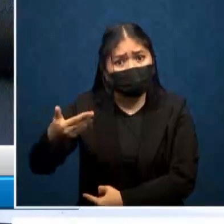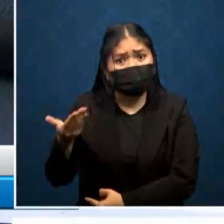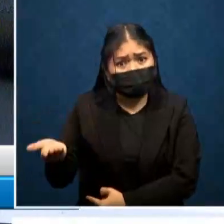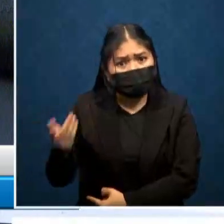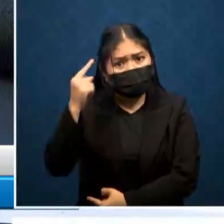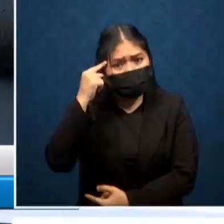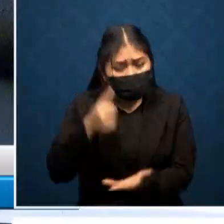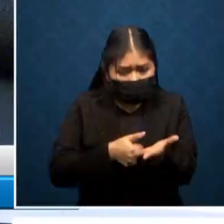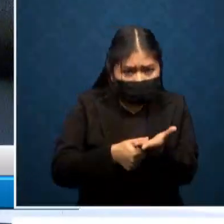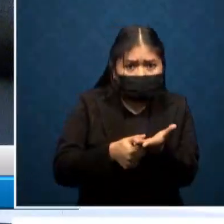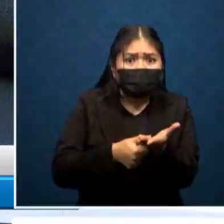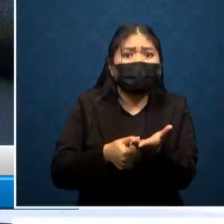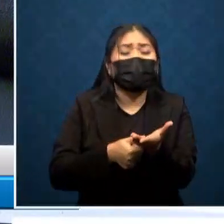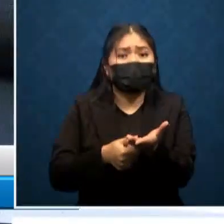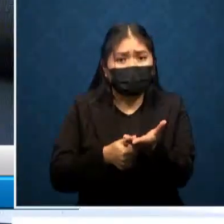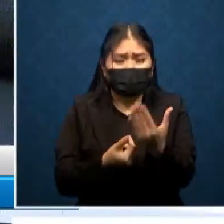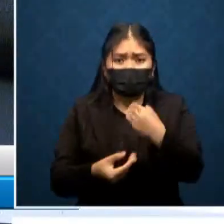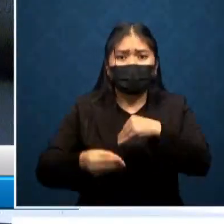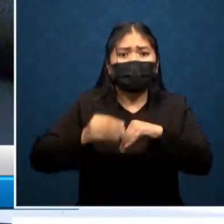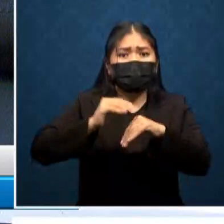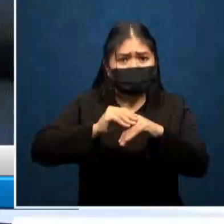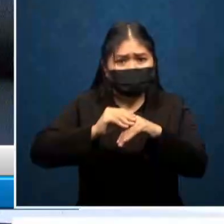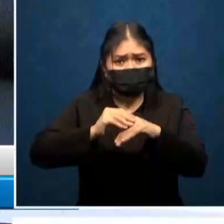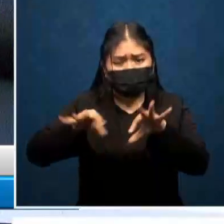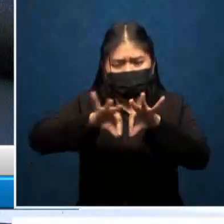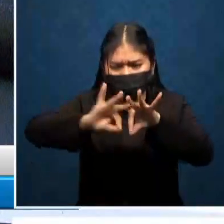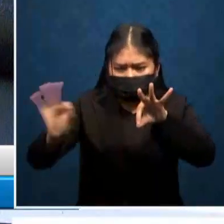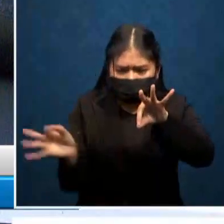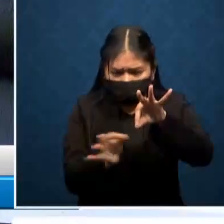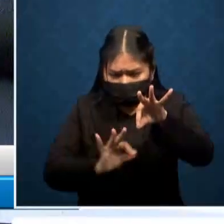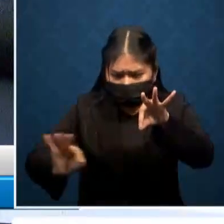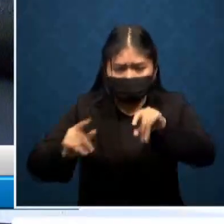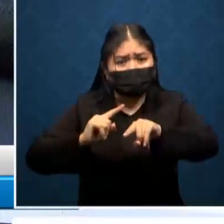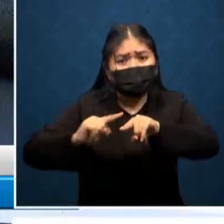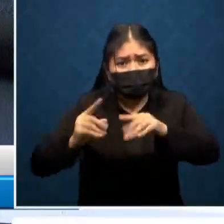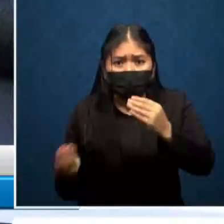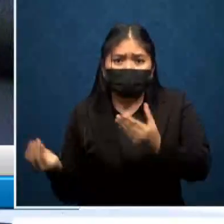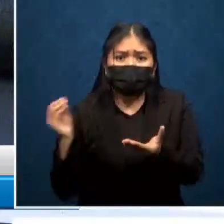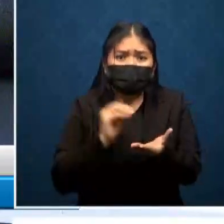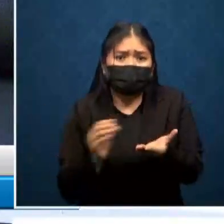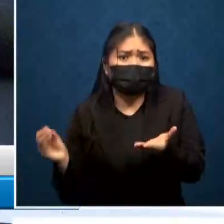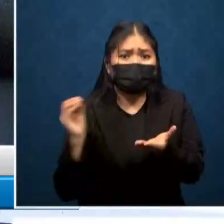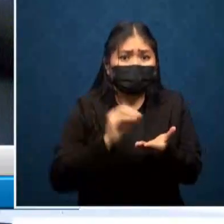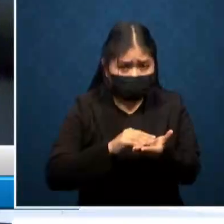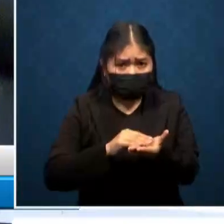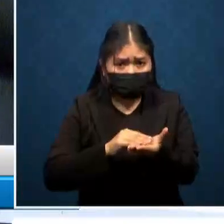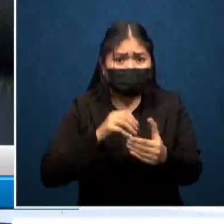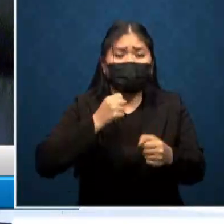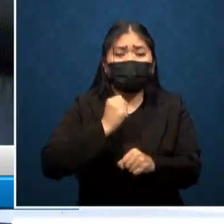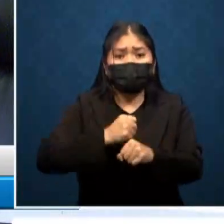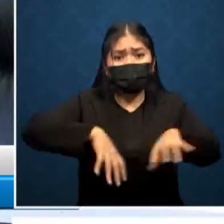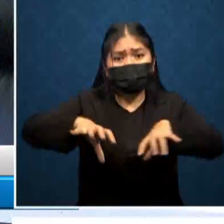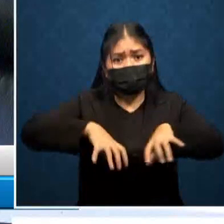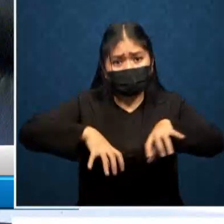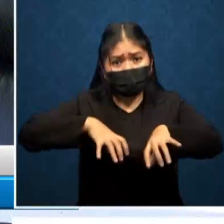ได้แก้ไขเพิ่มเนื้อหาสาระลงไปเพื่อให้การบริหารงานในคล่องตัวขึ้นท่านประธานที่เคารพ